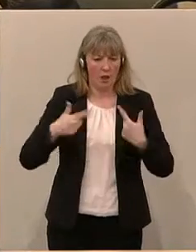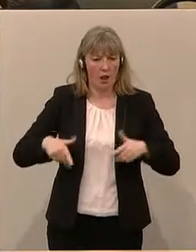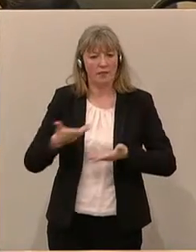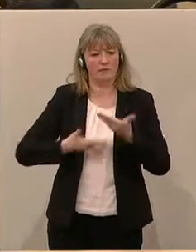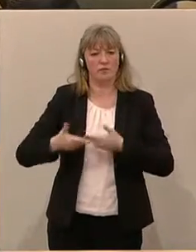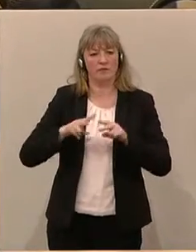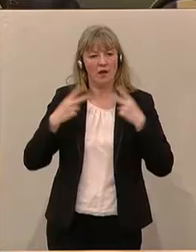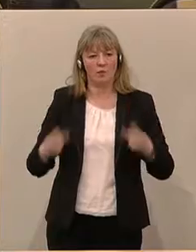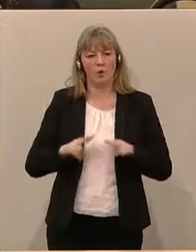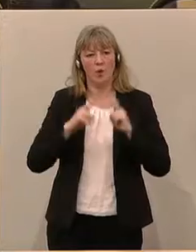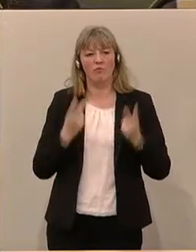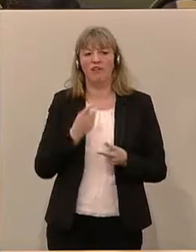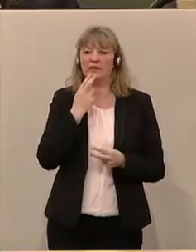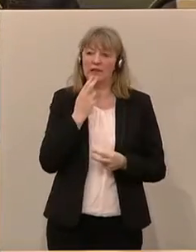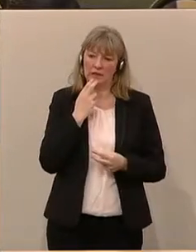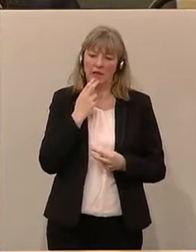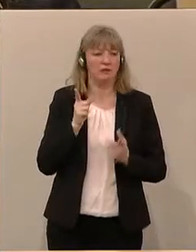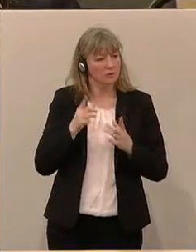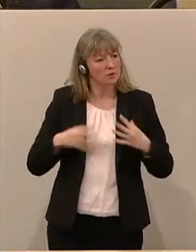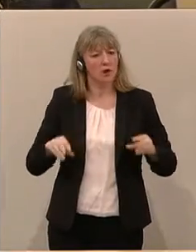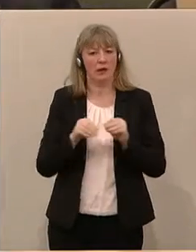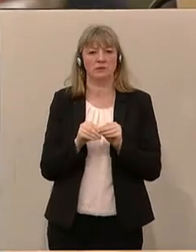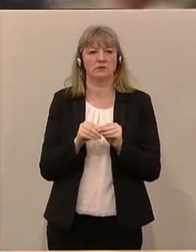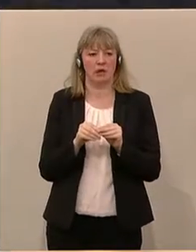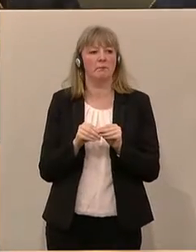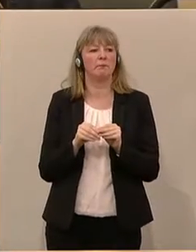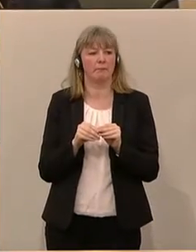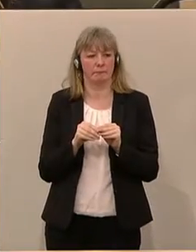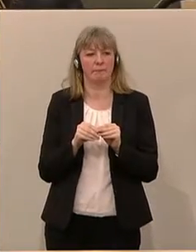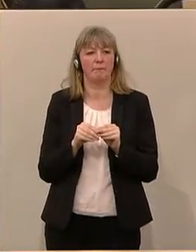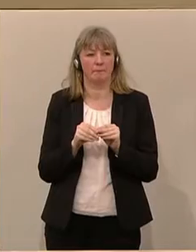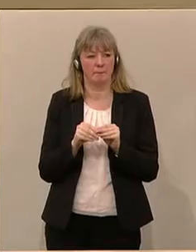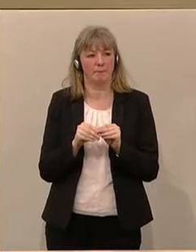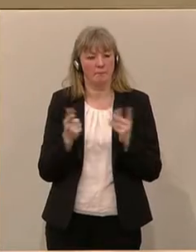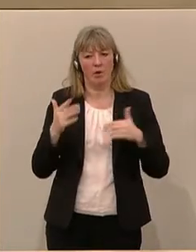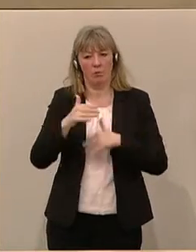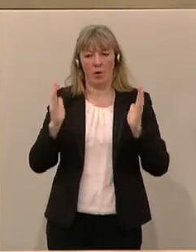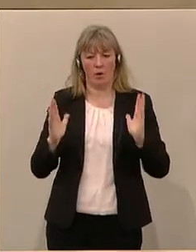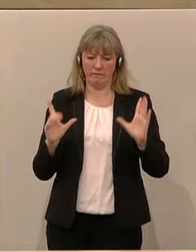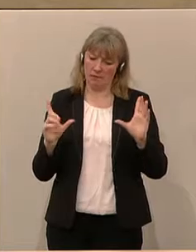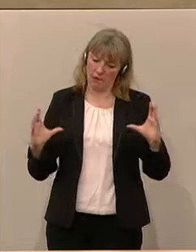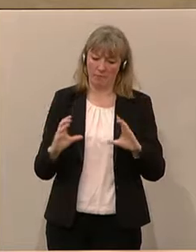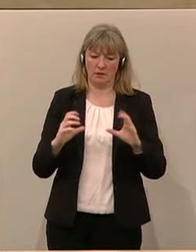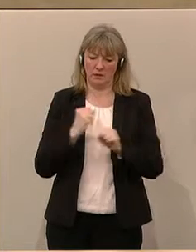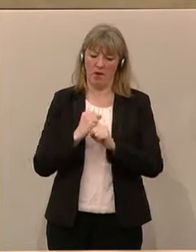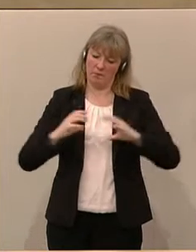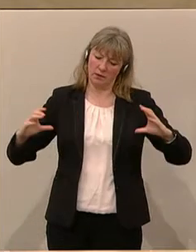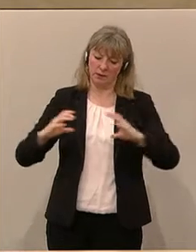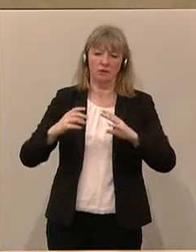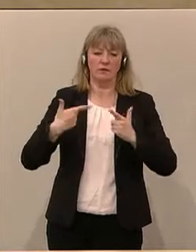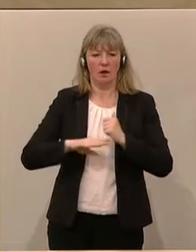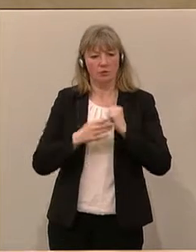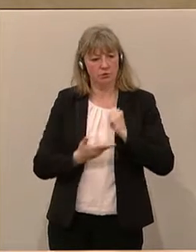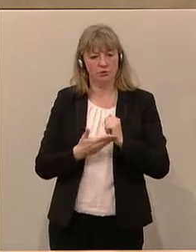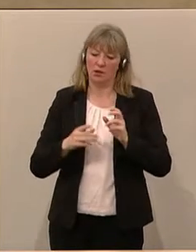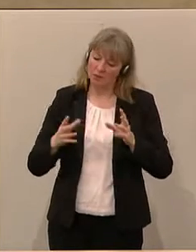Natur, Umwelt, Energie gemeinsam in einem Block gearbeitet wird, dass wir hier das auch im Budget